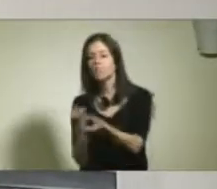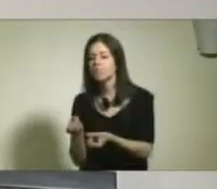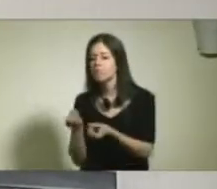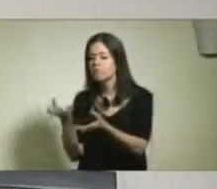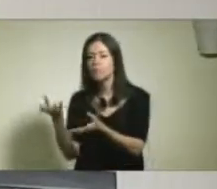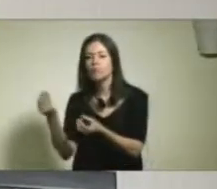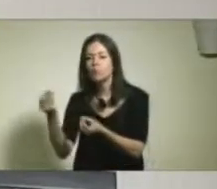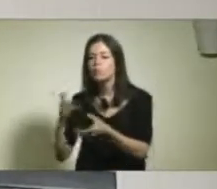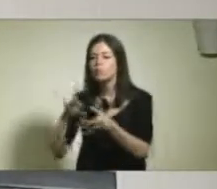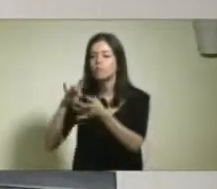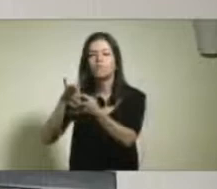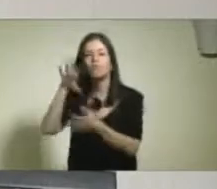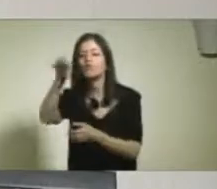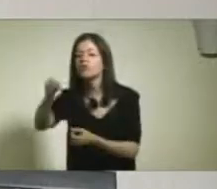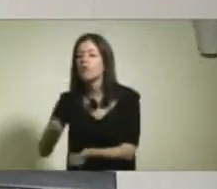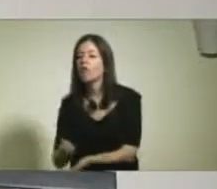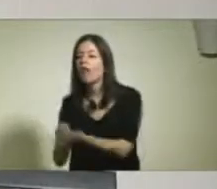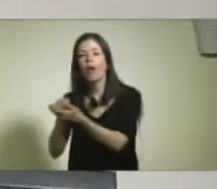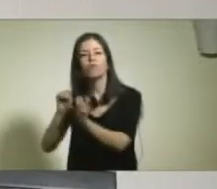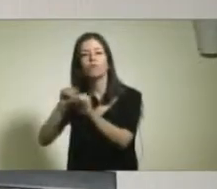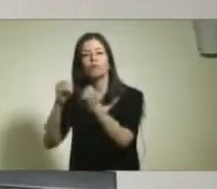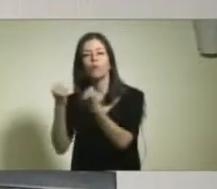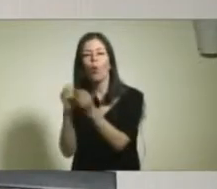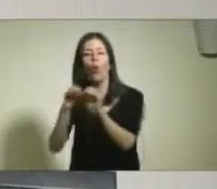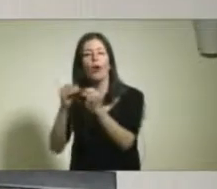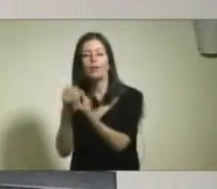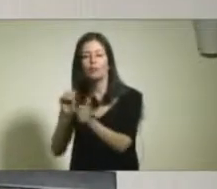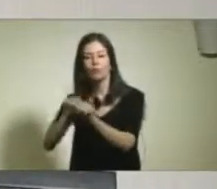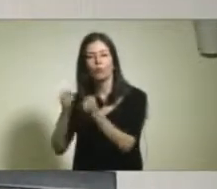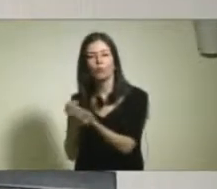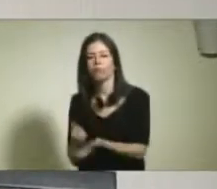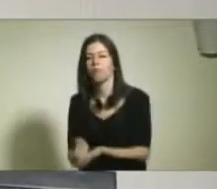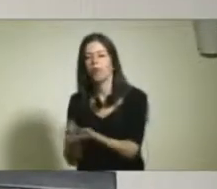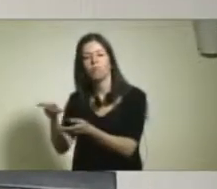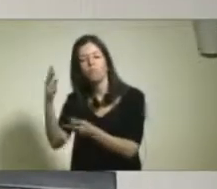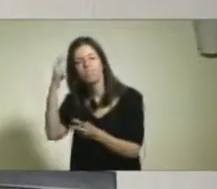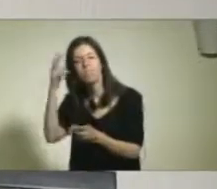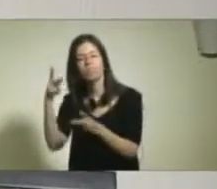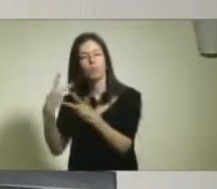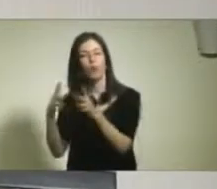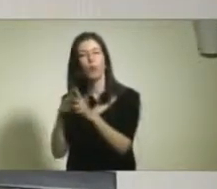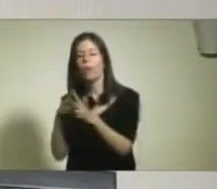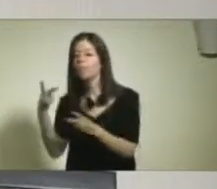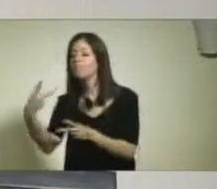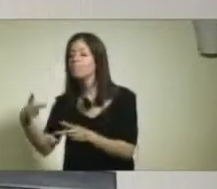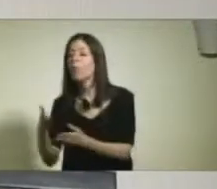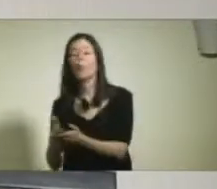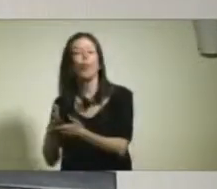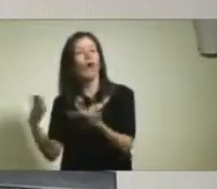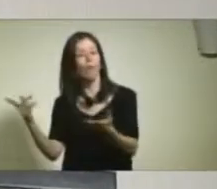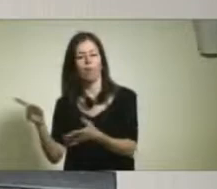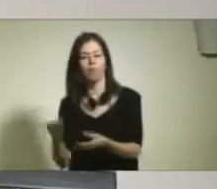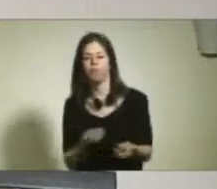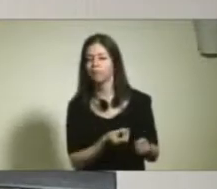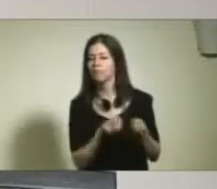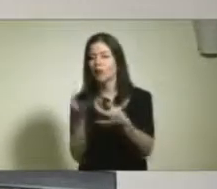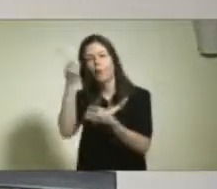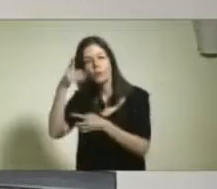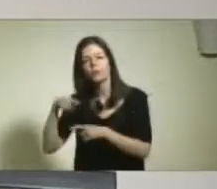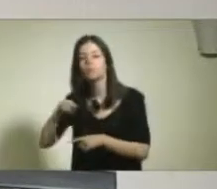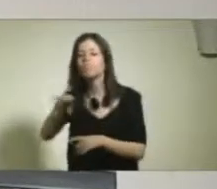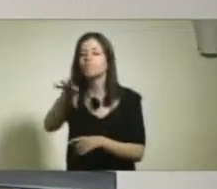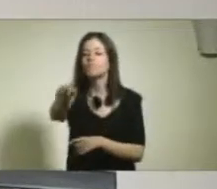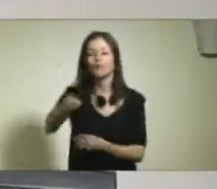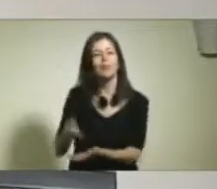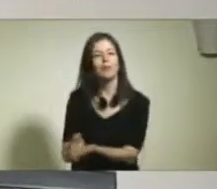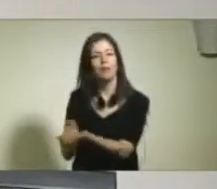des organismes sociaux pour connaître leurs droits, parce que souvent ces personnes-là ne connaissent pas leurs droits. Donc on les met en relation pour connaître leurs droits. On